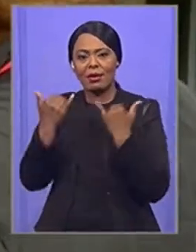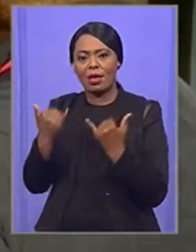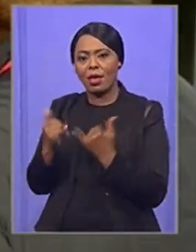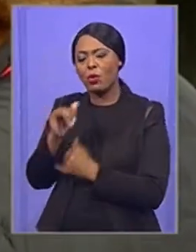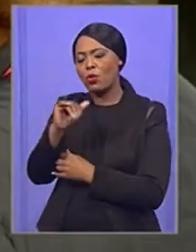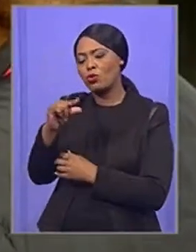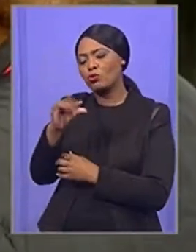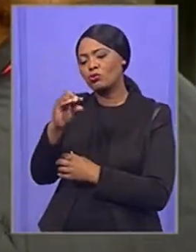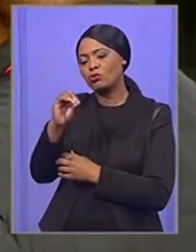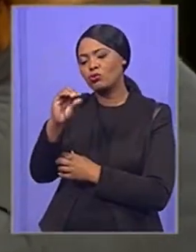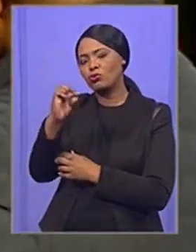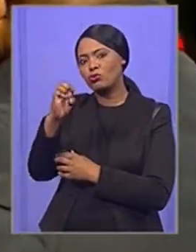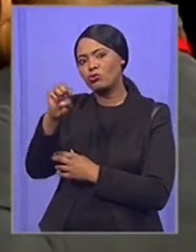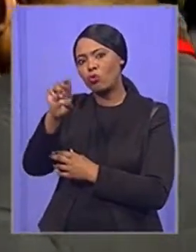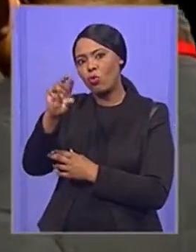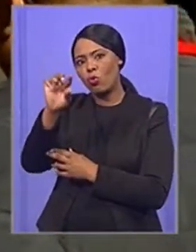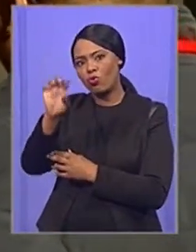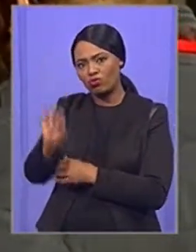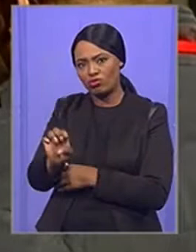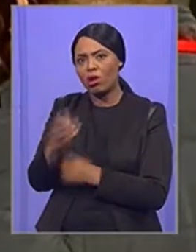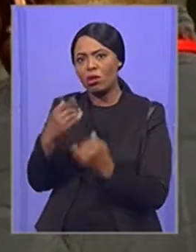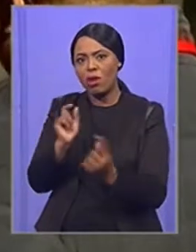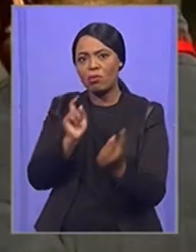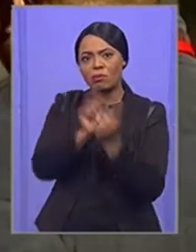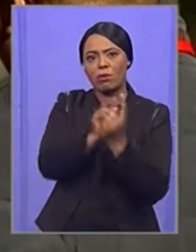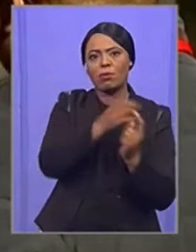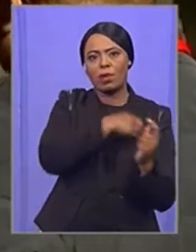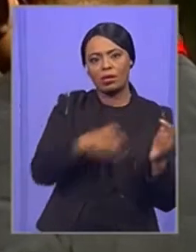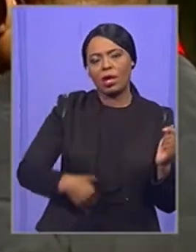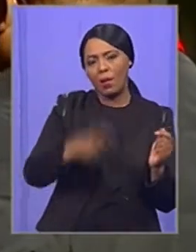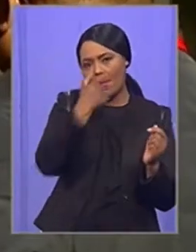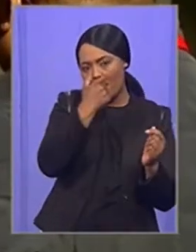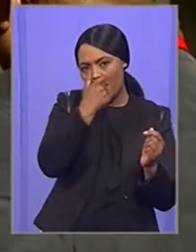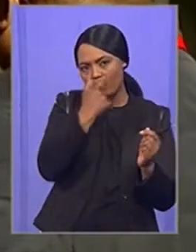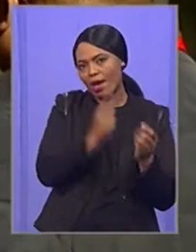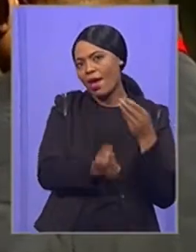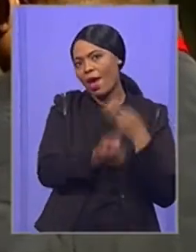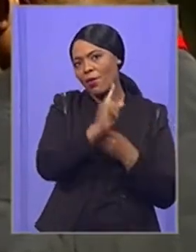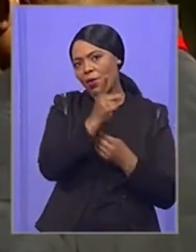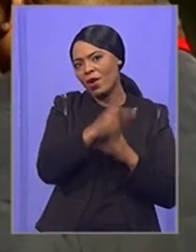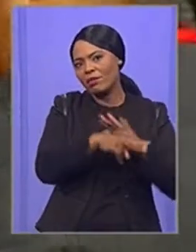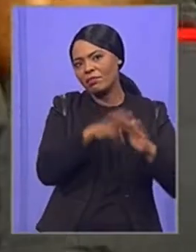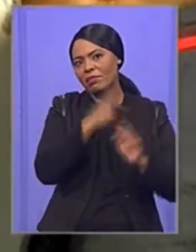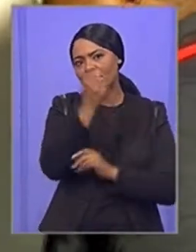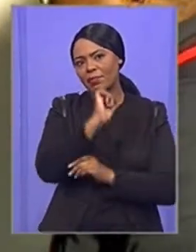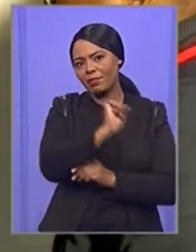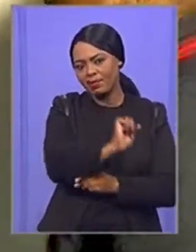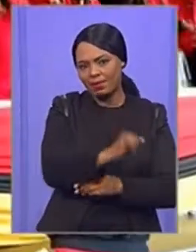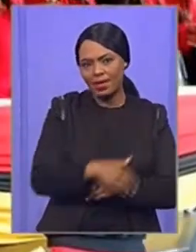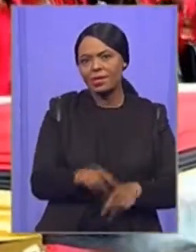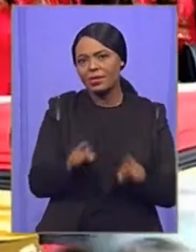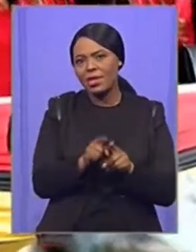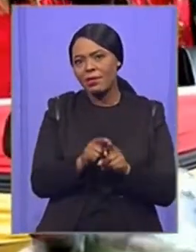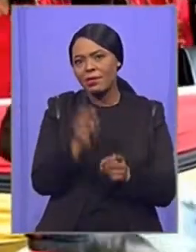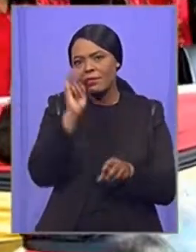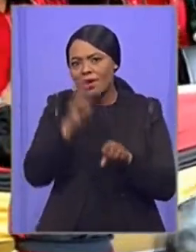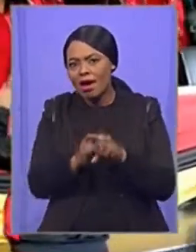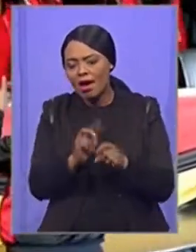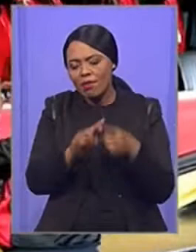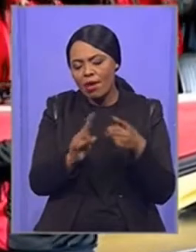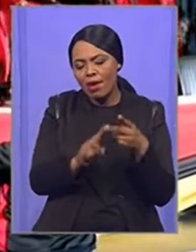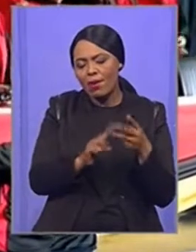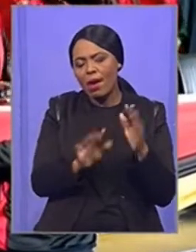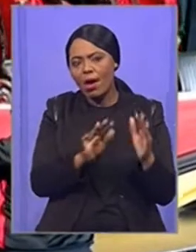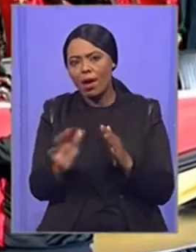ANC George Mashamba o santse a tla buisana le Presidente Ramaphosa ka se se diragetseng kwa polaseng le dipego tsa go tsaya ka dikgoka